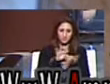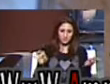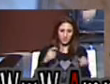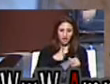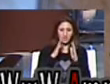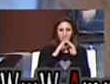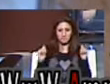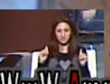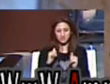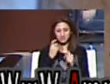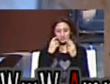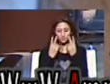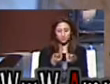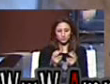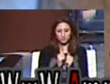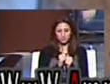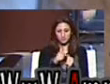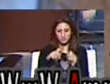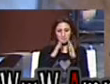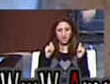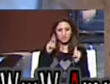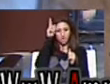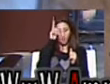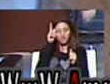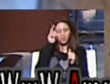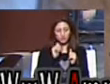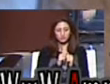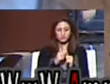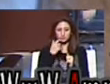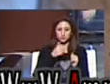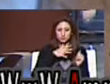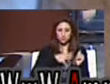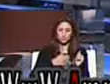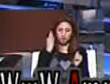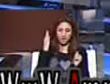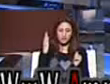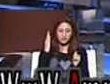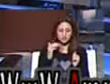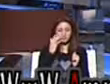المصري. تعالوا دلوقتي نشوف نشرة أحوال مصر ونعود نستقبل الشيخ حازم صلاح أبو إسماعيل.